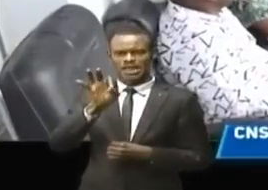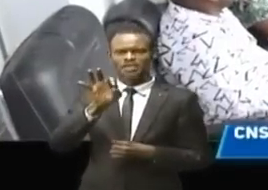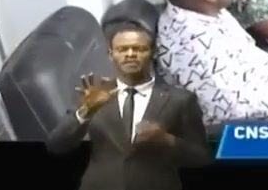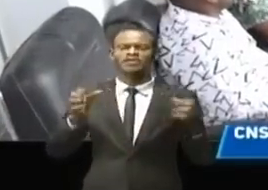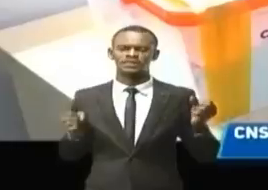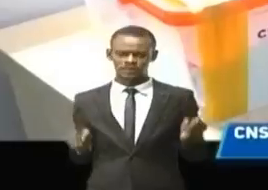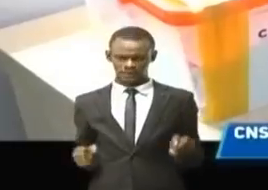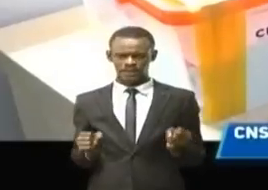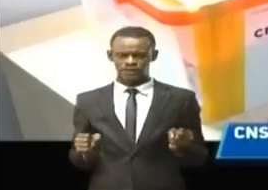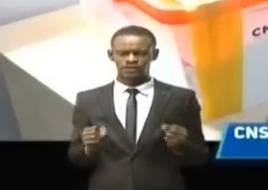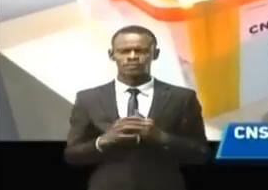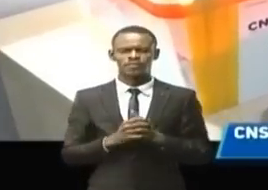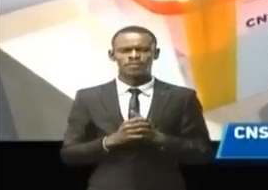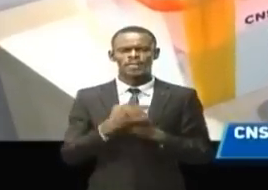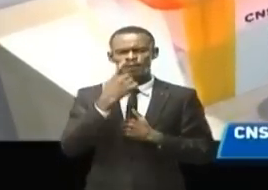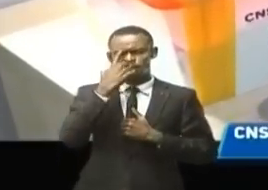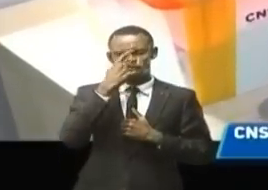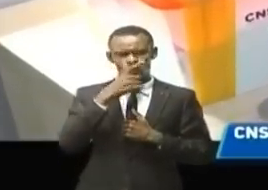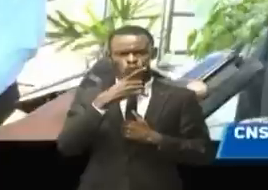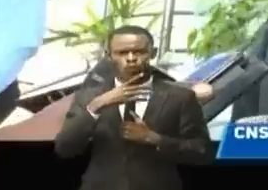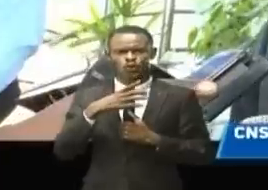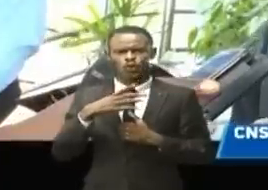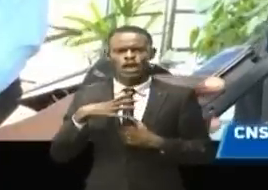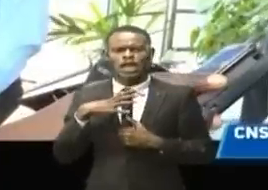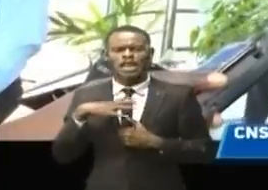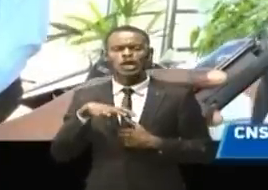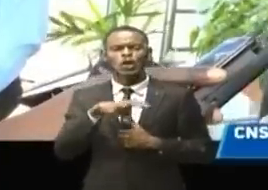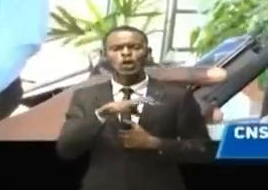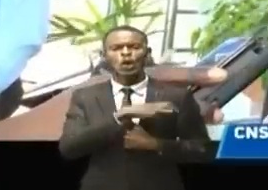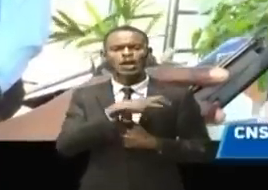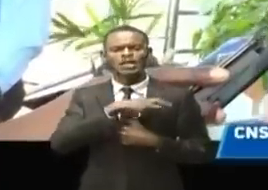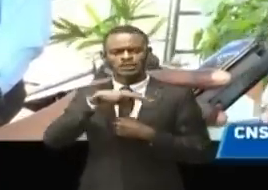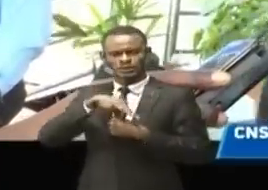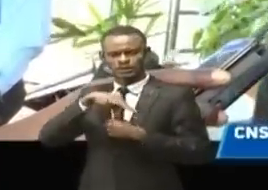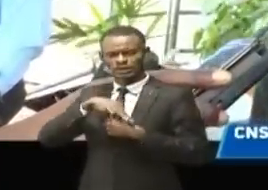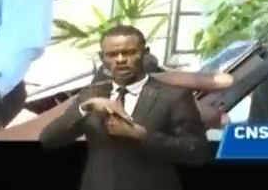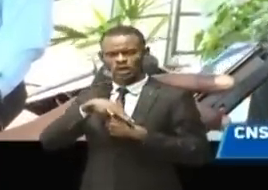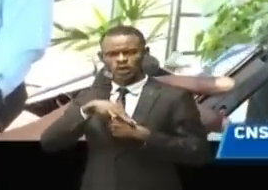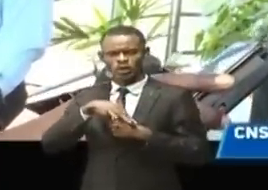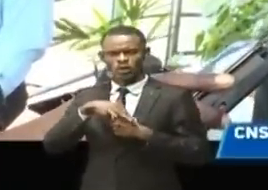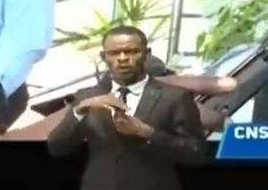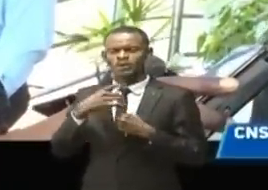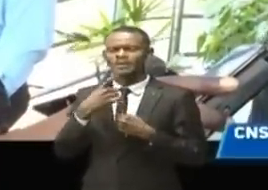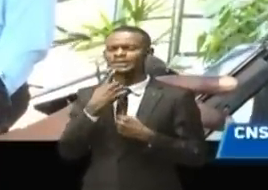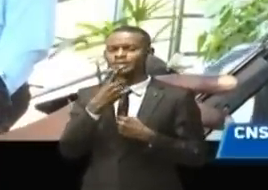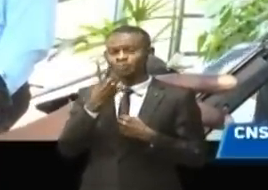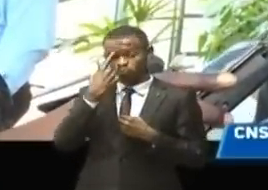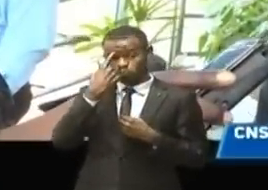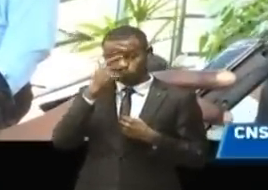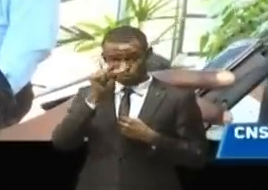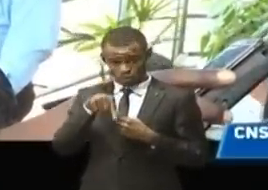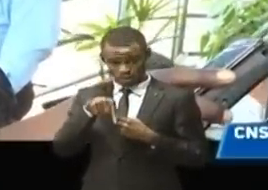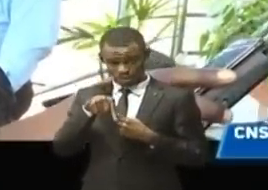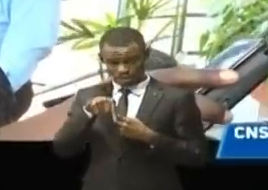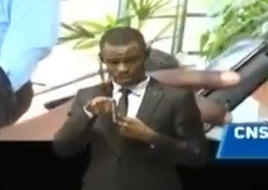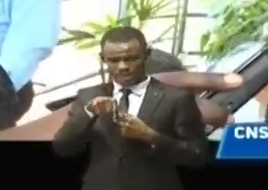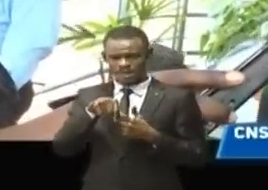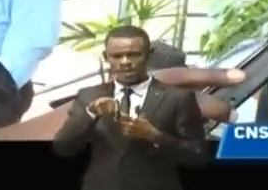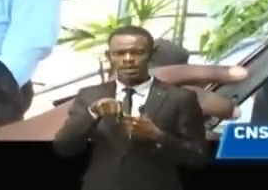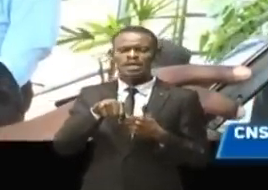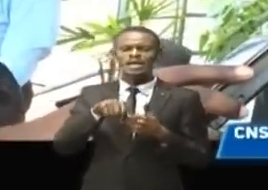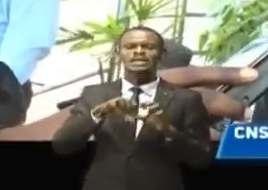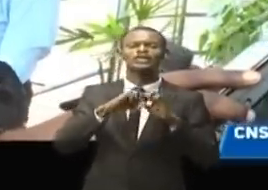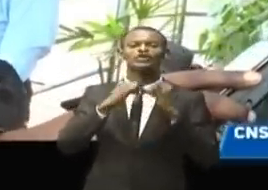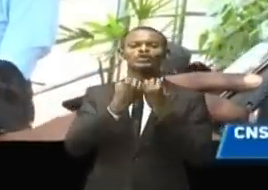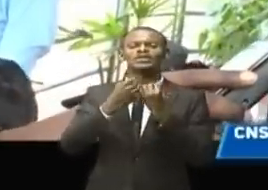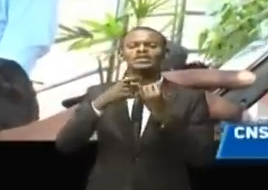parce qu'il y a un minimum légal pour qu'une entreprise puisse prétendre avoir une organisation syndicale, à